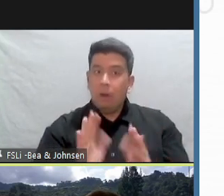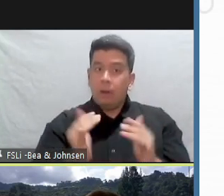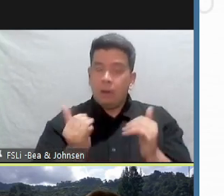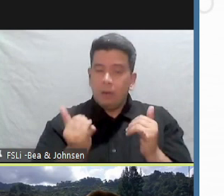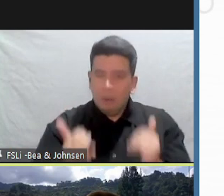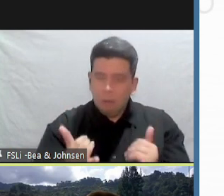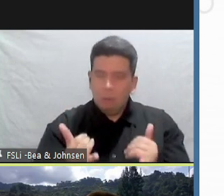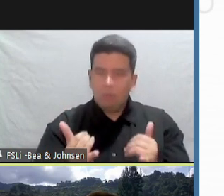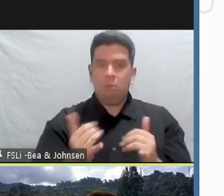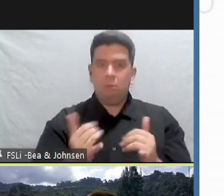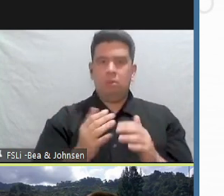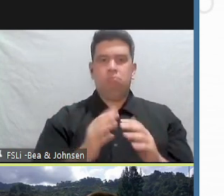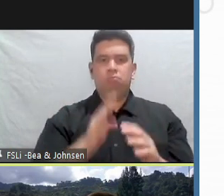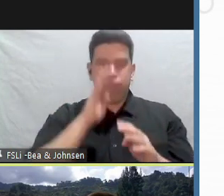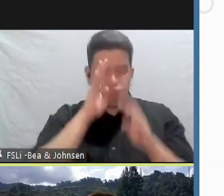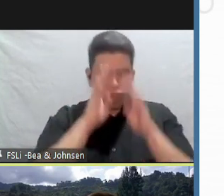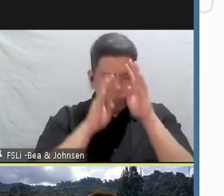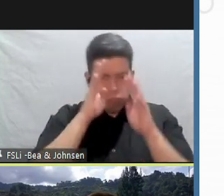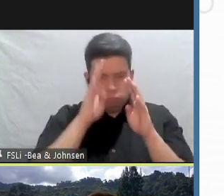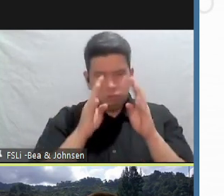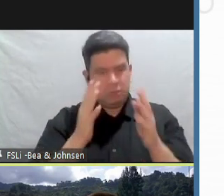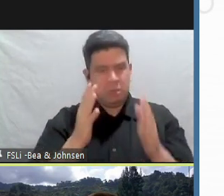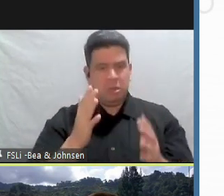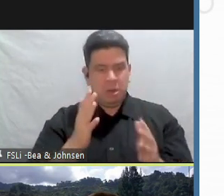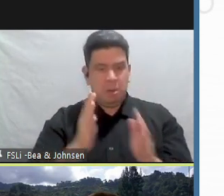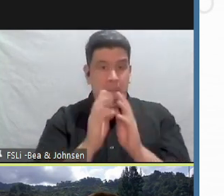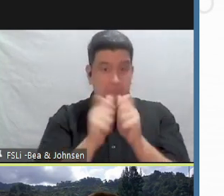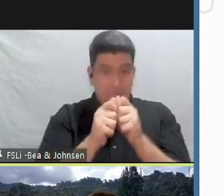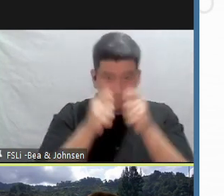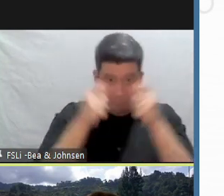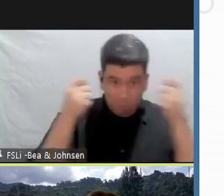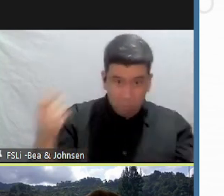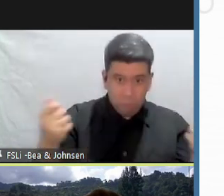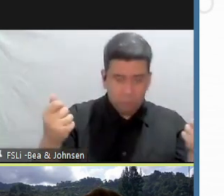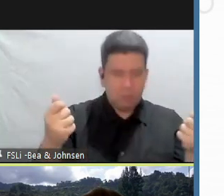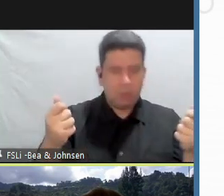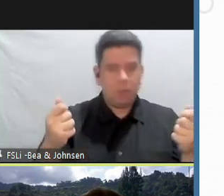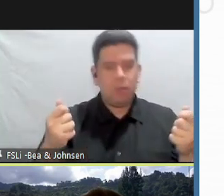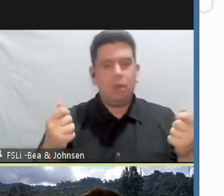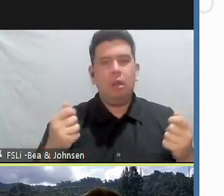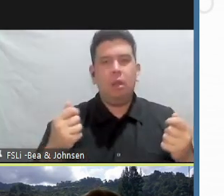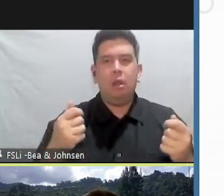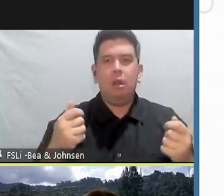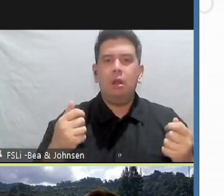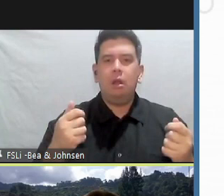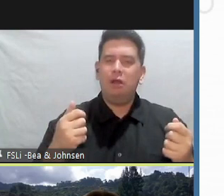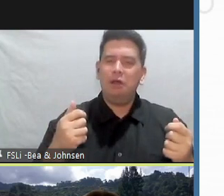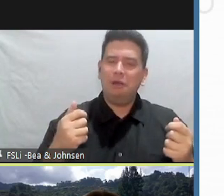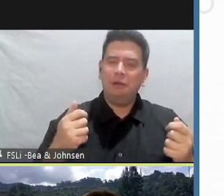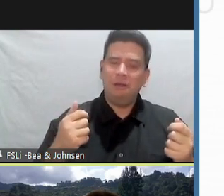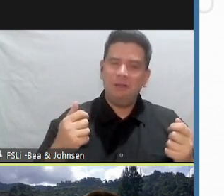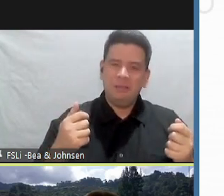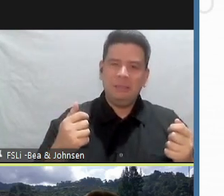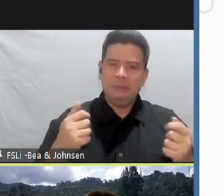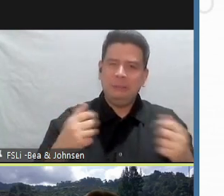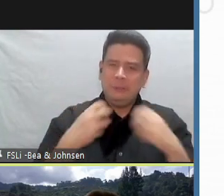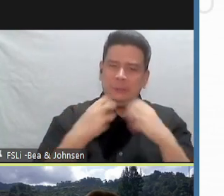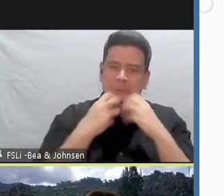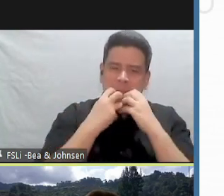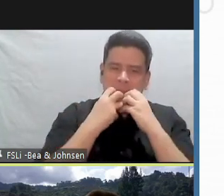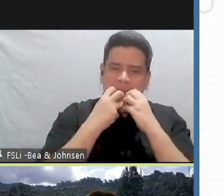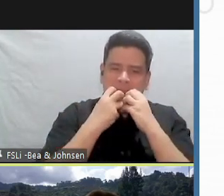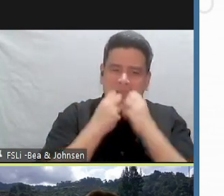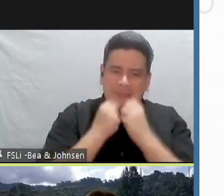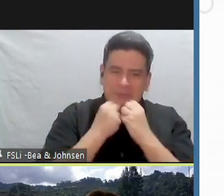na-inlove sila muli sa kanilang mother tongue. Ano? At later on, pinagtatanggol na nila ang kanilang wika. Ano? Kaya mahalaga